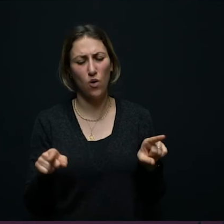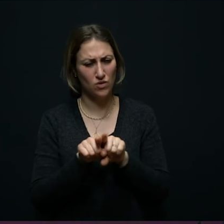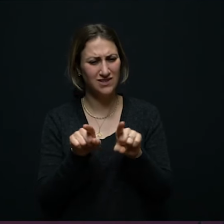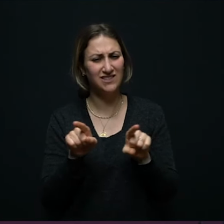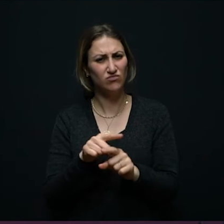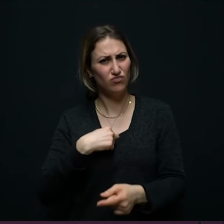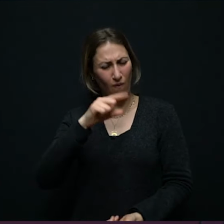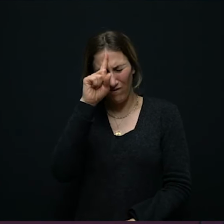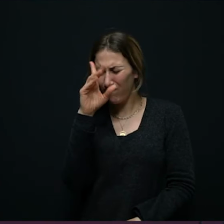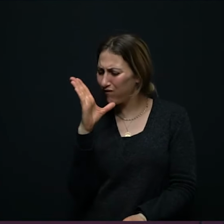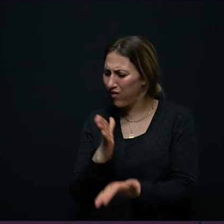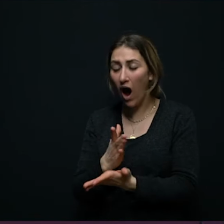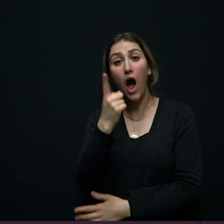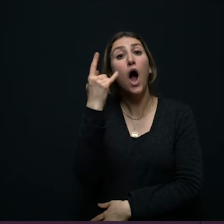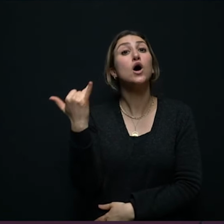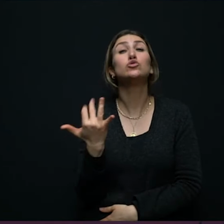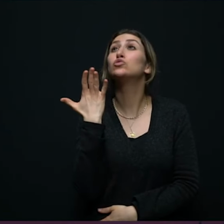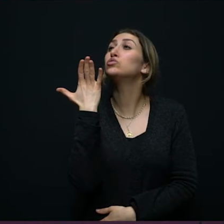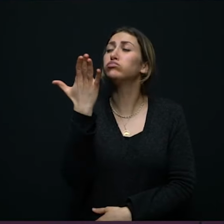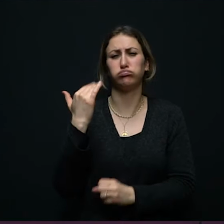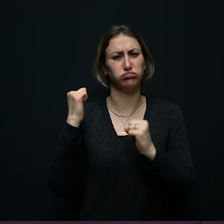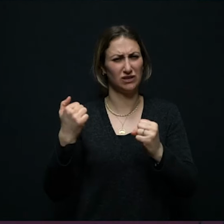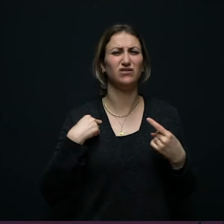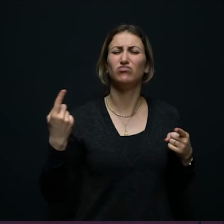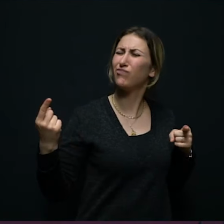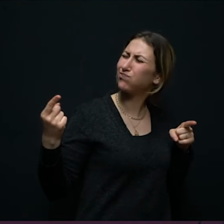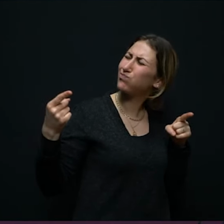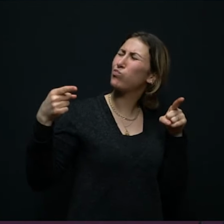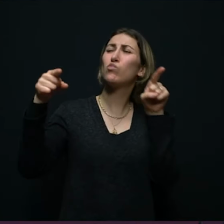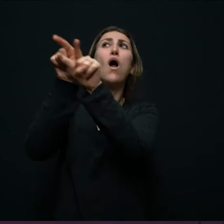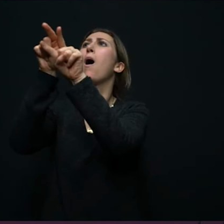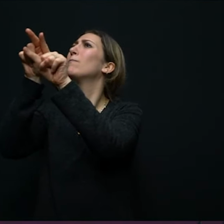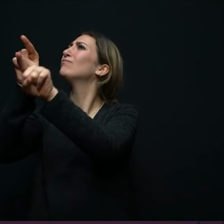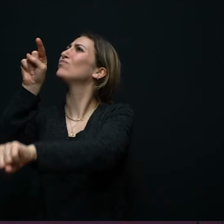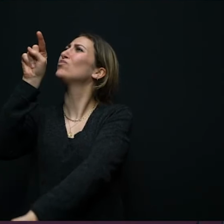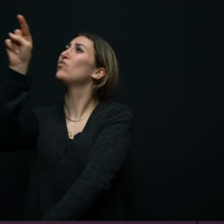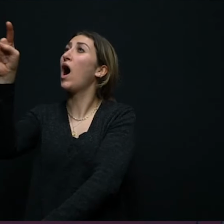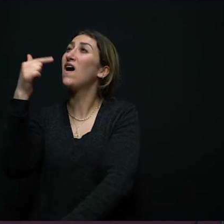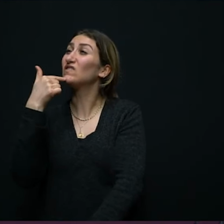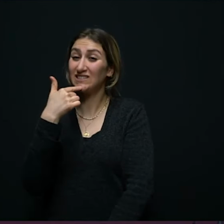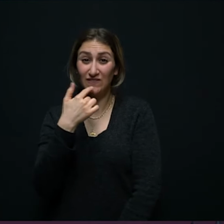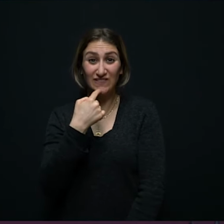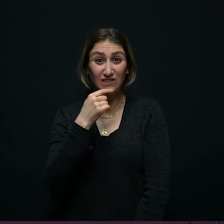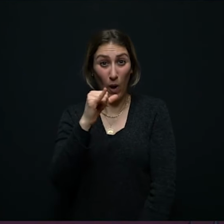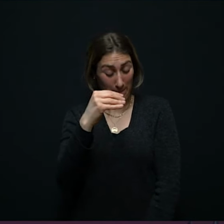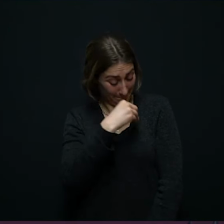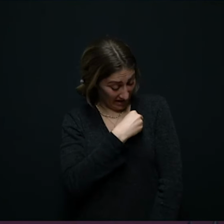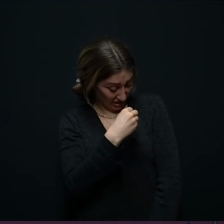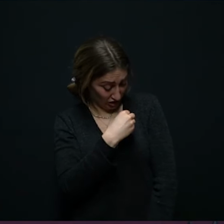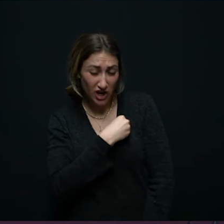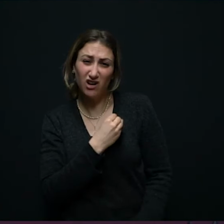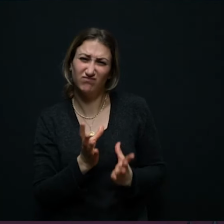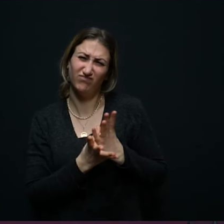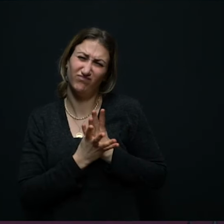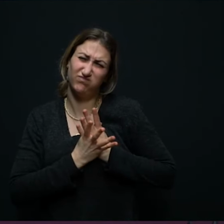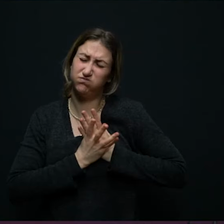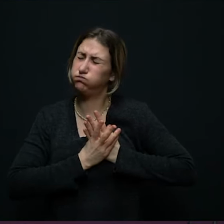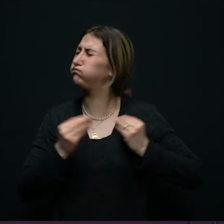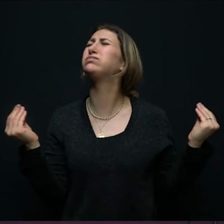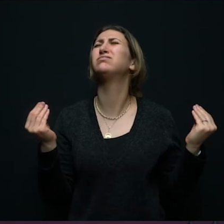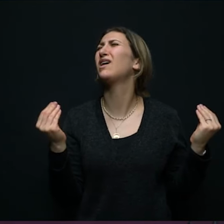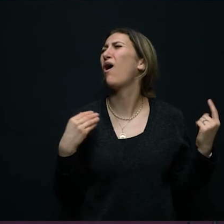toi qu'un jour je serai débarrasser complètement du péché je serai comme toi